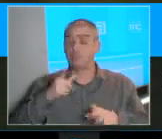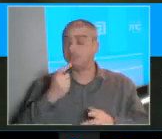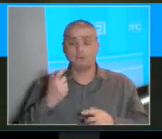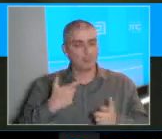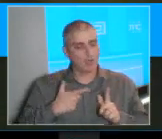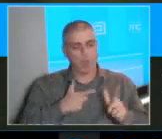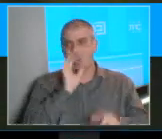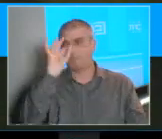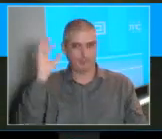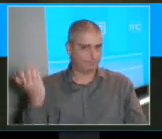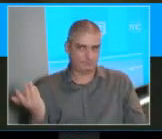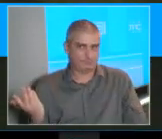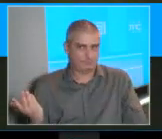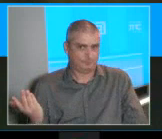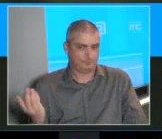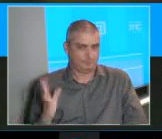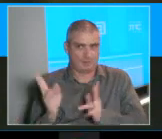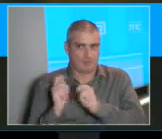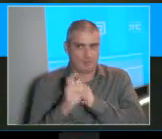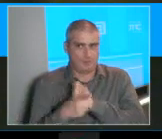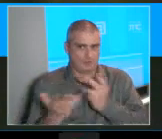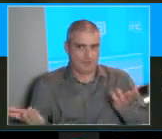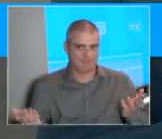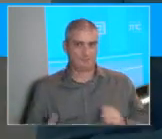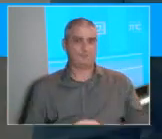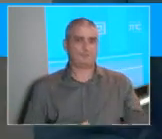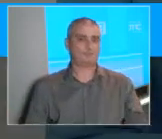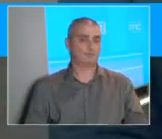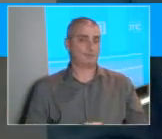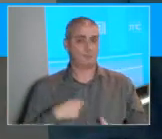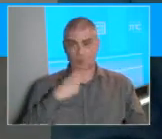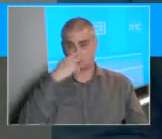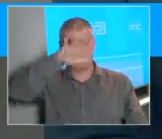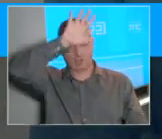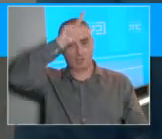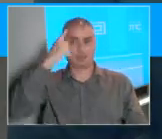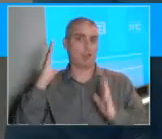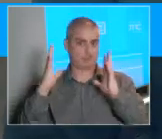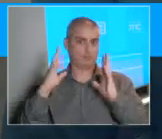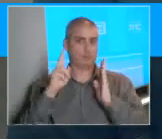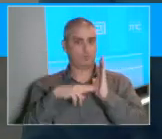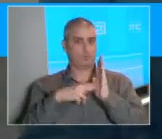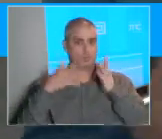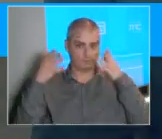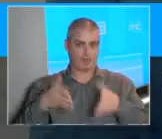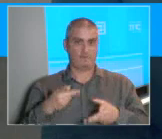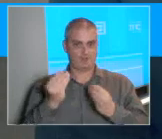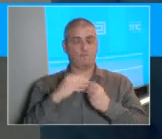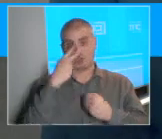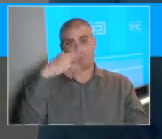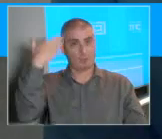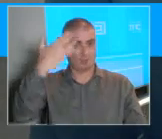חרב, אין להם... אז זהו, בעצם שני? אנחנו רואים איראן אחת, בתמונות האלה מהלוויה ועוד